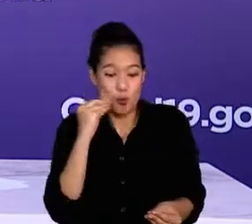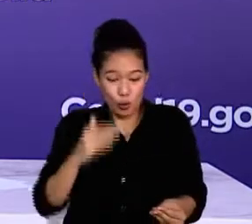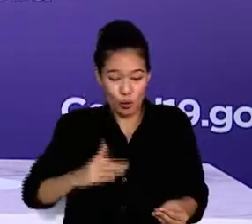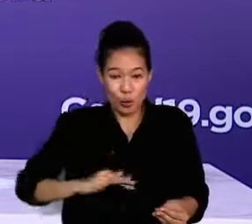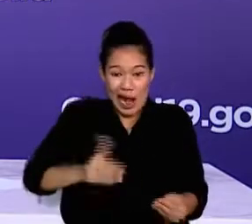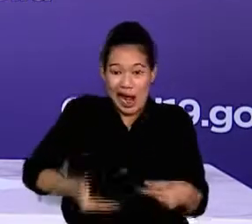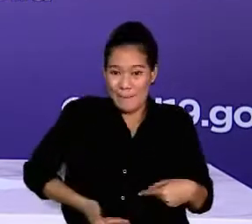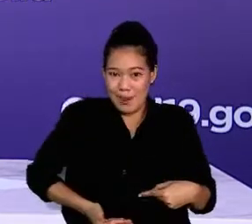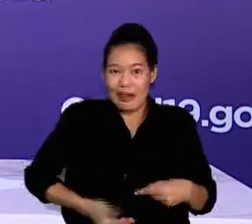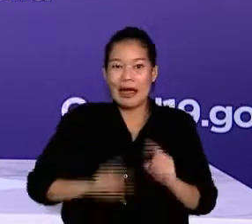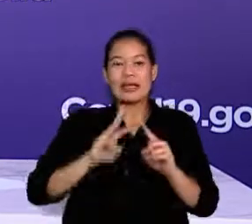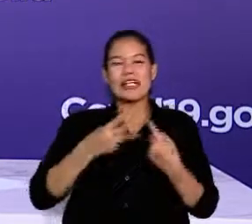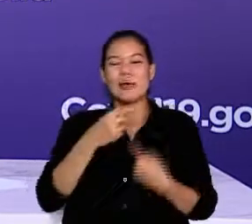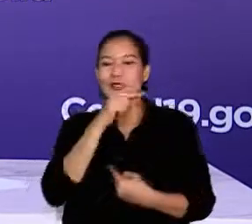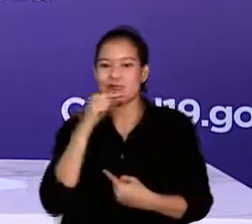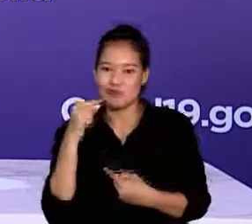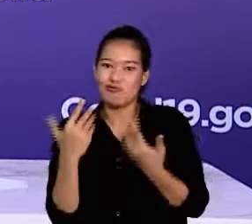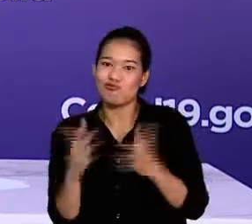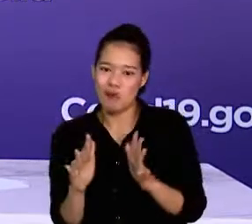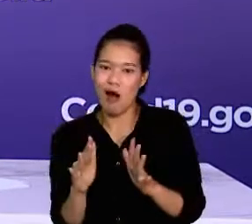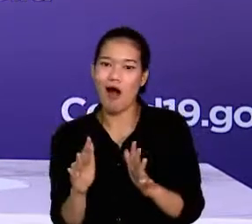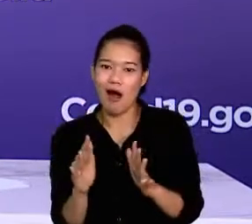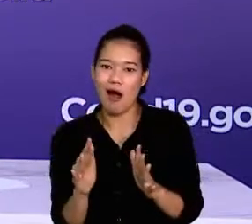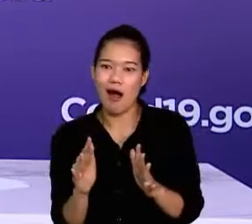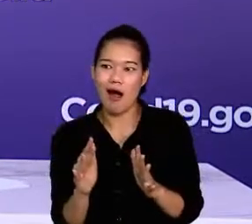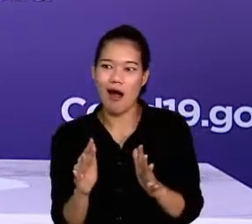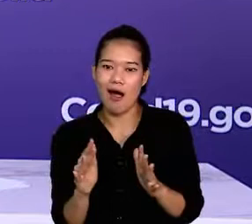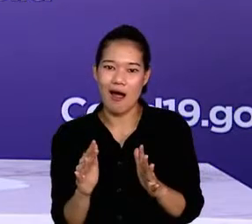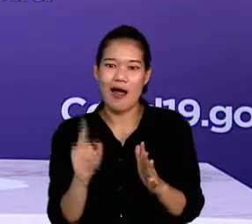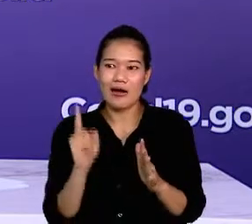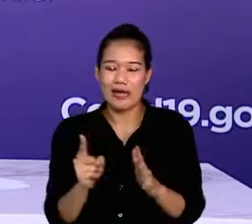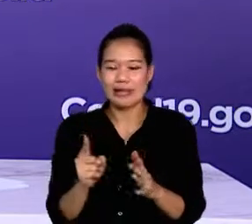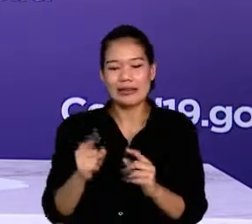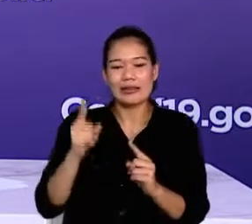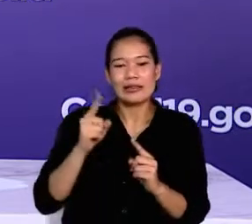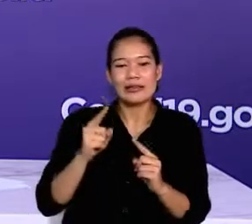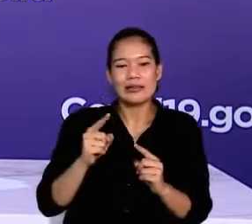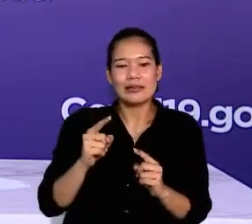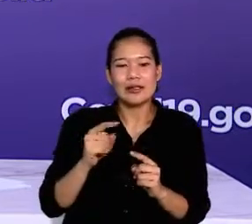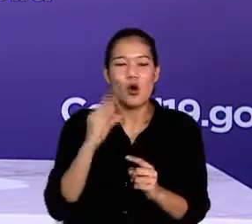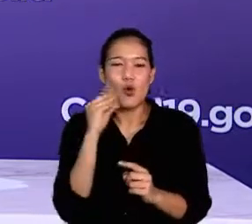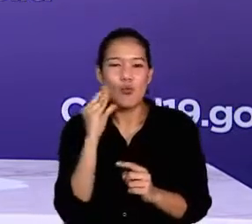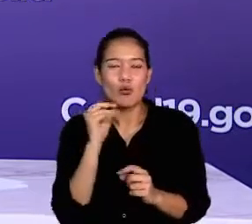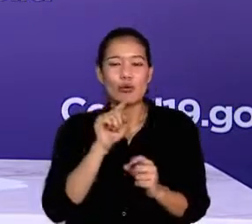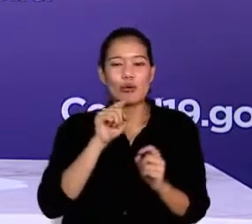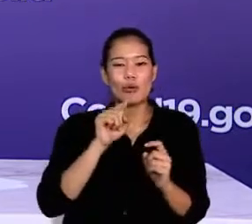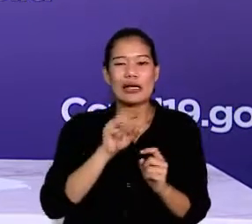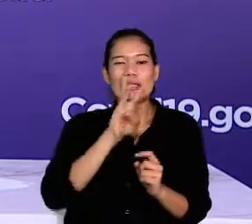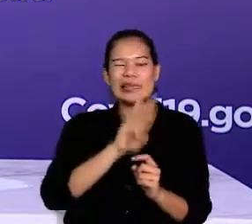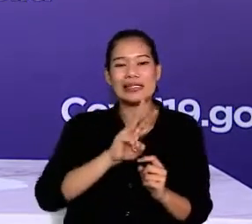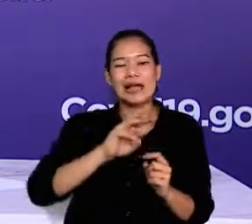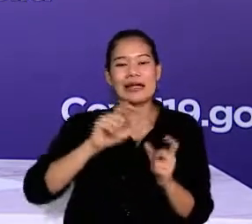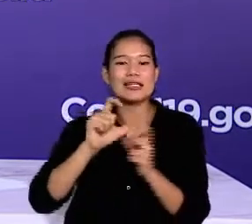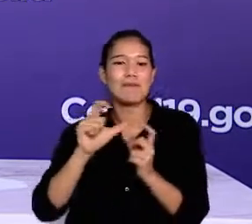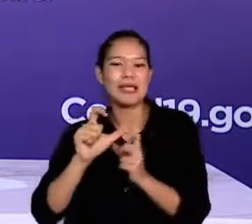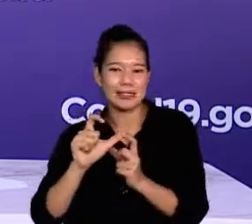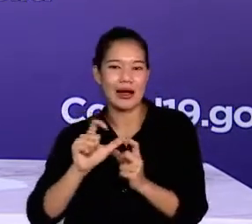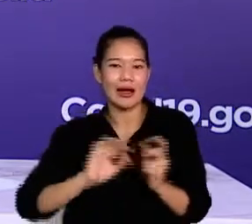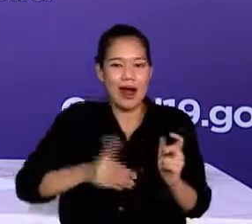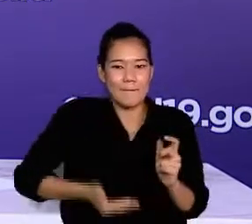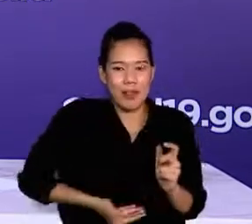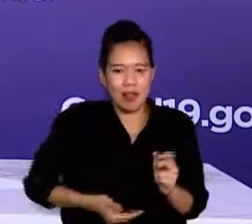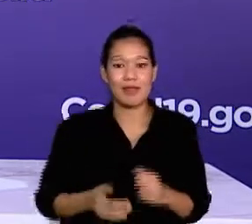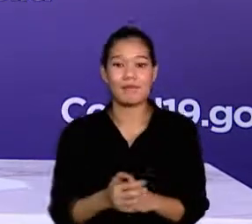sudah 13minggu dan berada di trimester kedua kehamilan Hai jika